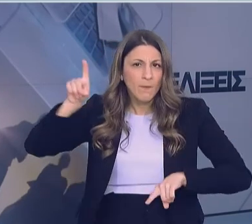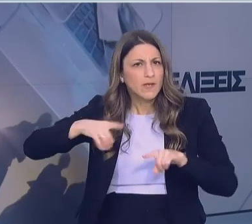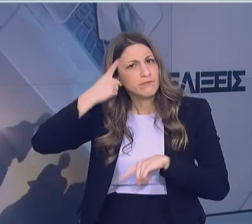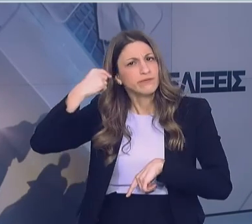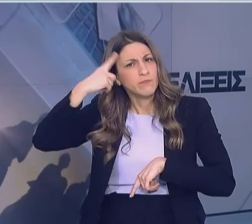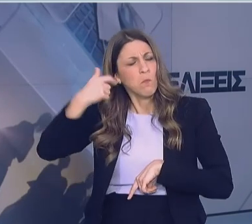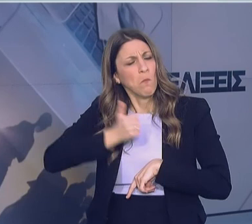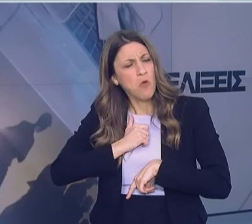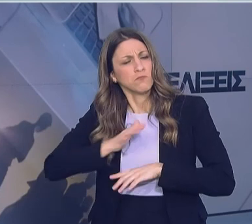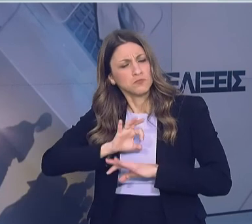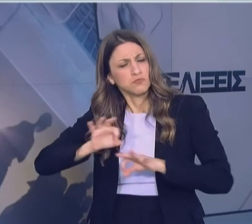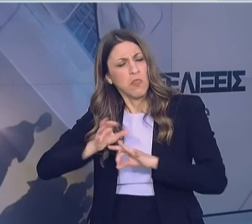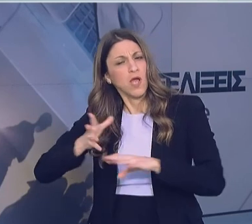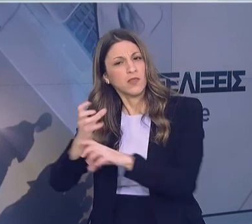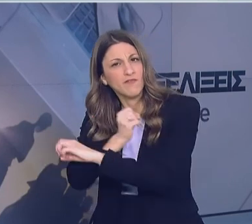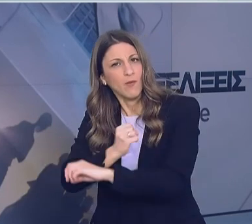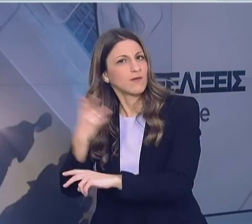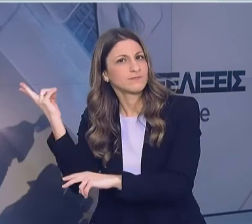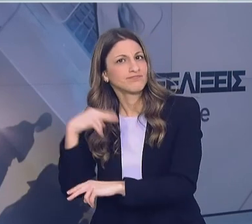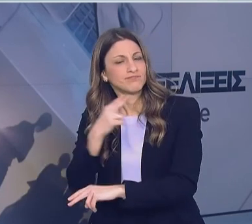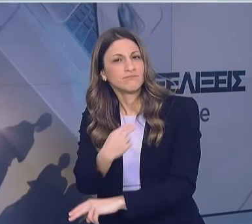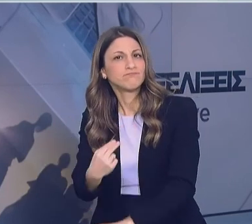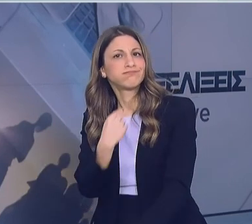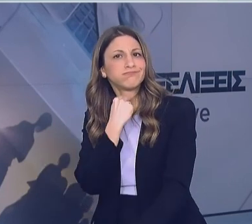κάποιοι συμπολίτες μας δεν τους επιτράπει να ταξιδέψουν.